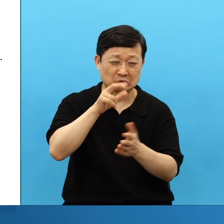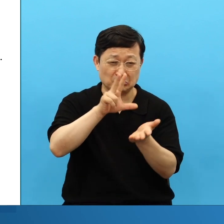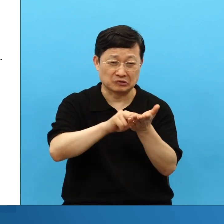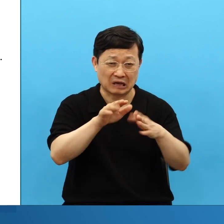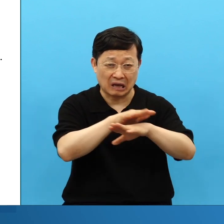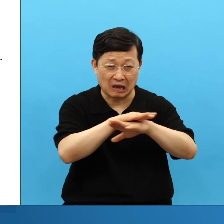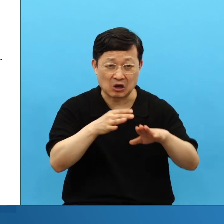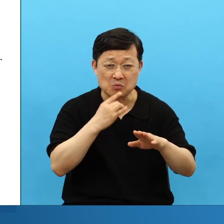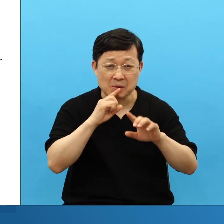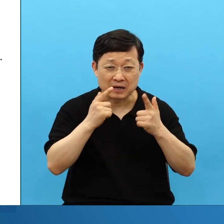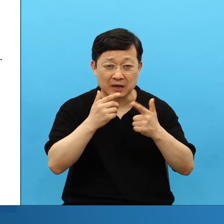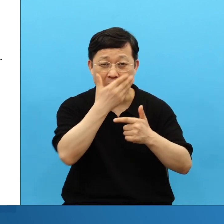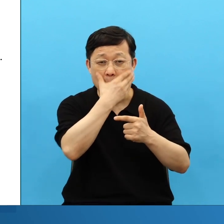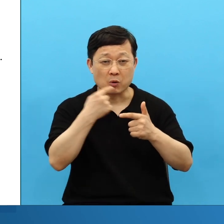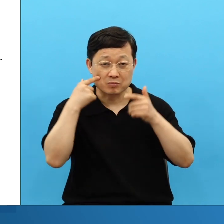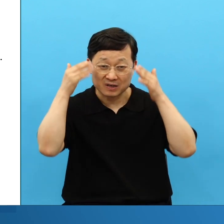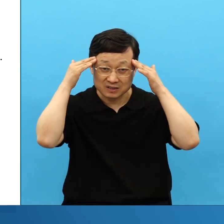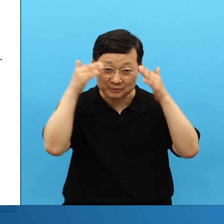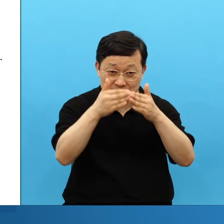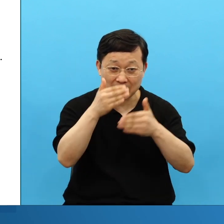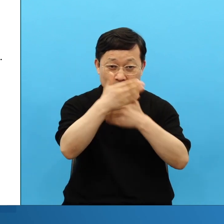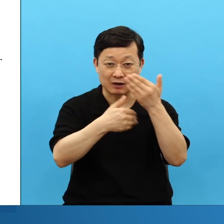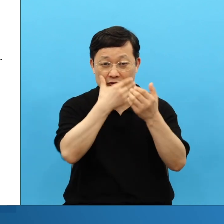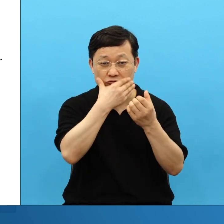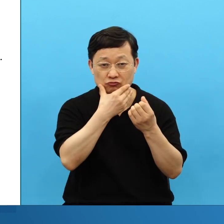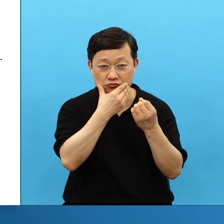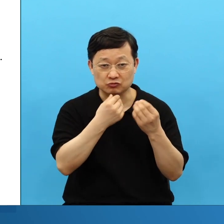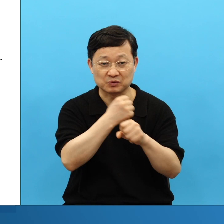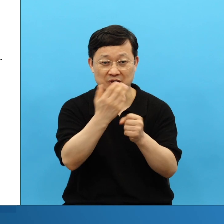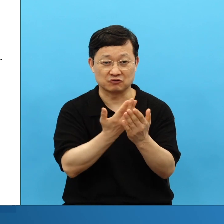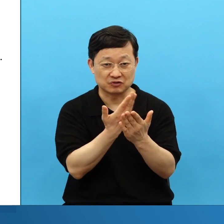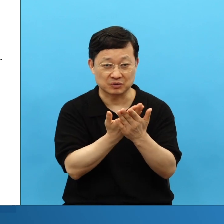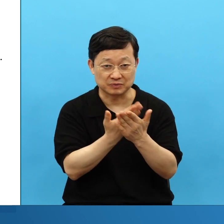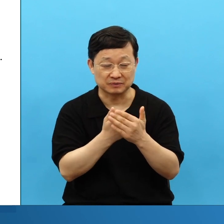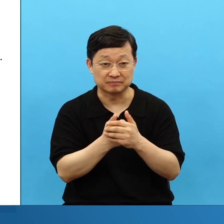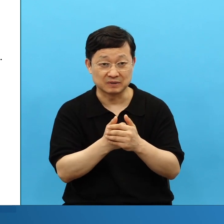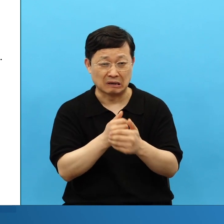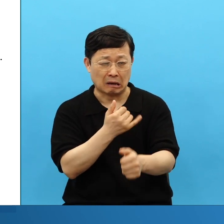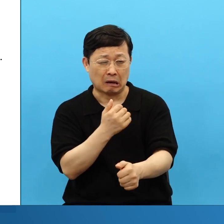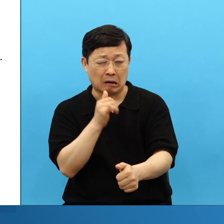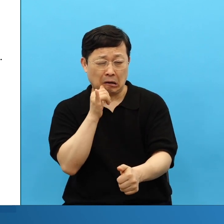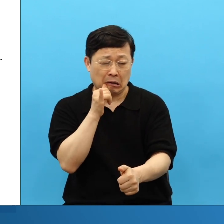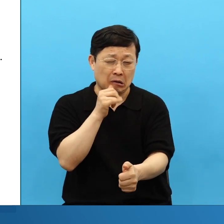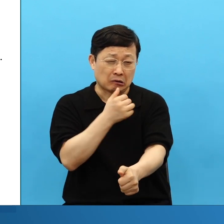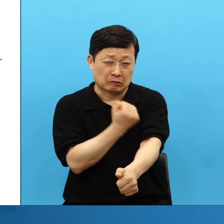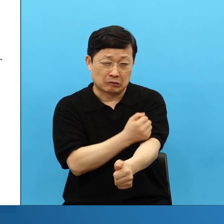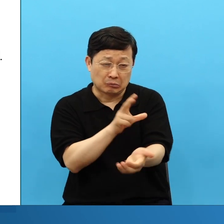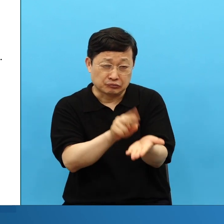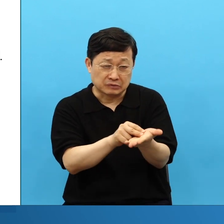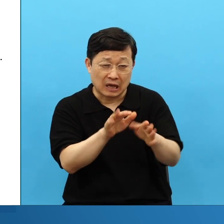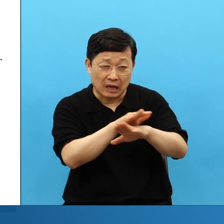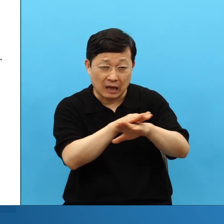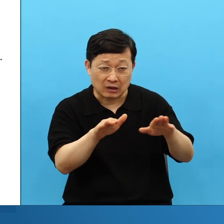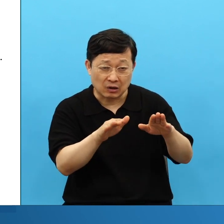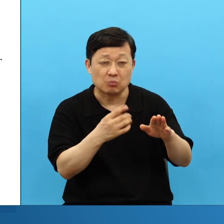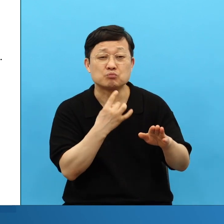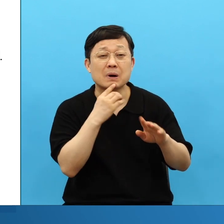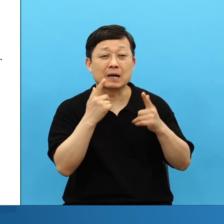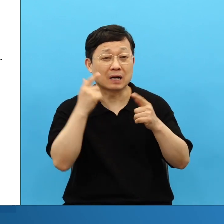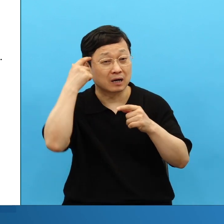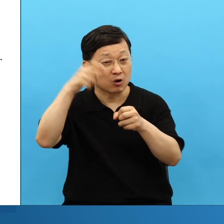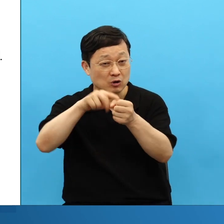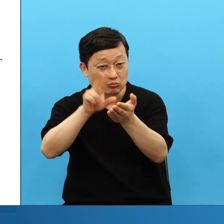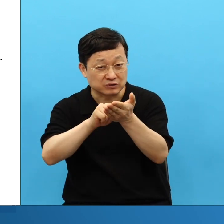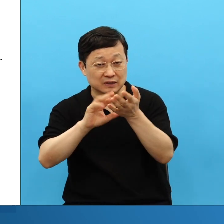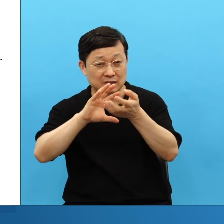아니라 복음에 집중할 수 있도록 하나님 축복하여 주시옵소서. 중독 문제 해결이 아니라 영적 문제임을 세상에 알리게